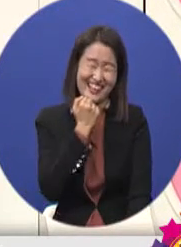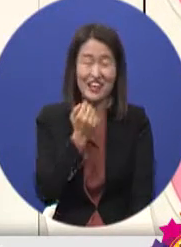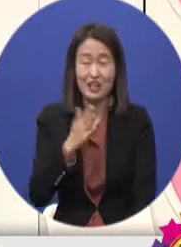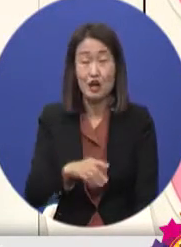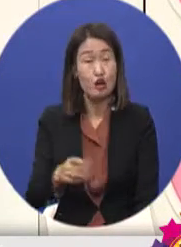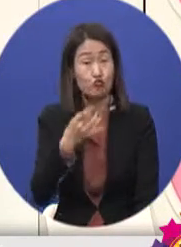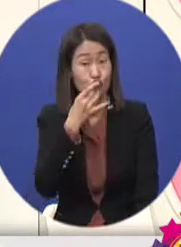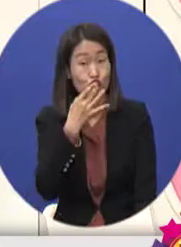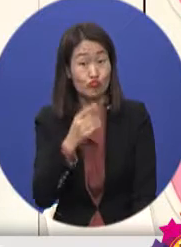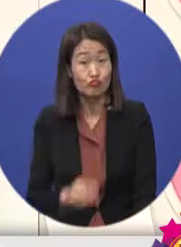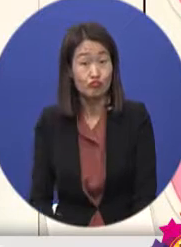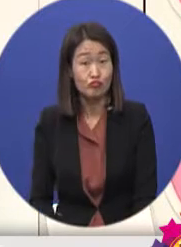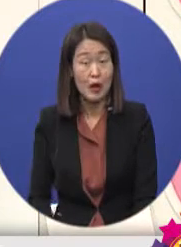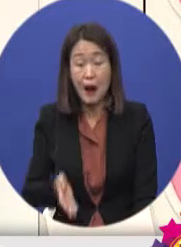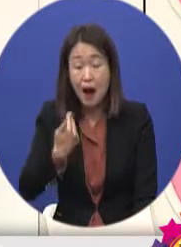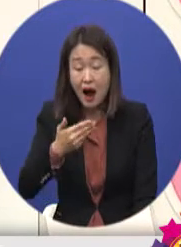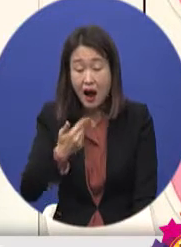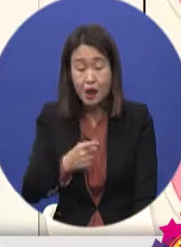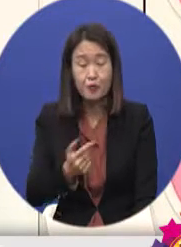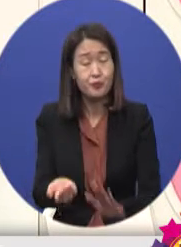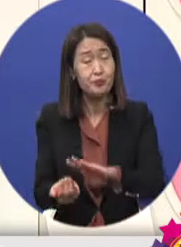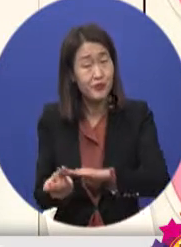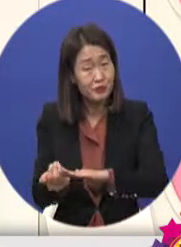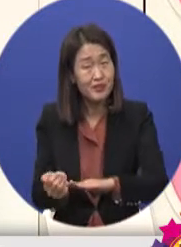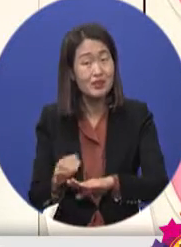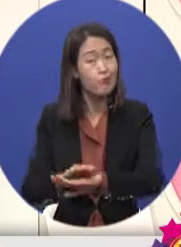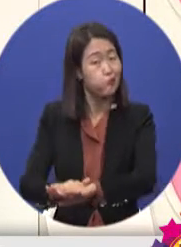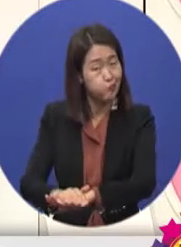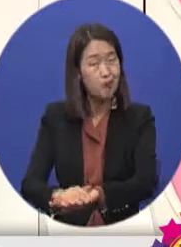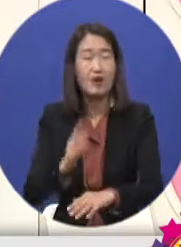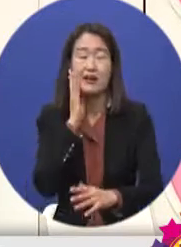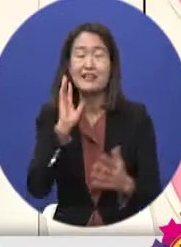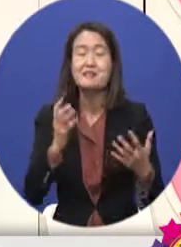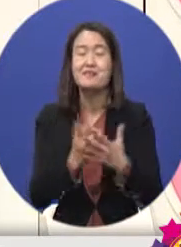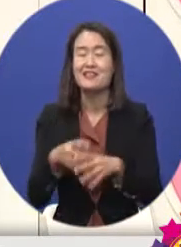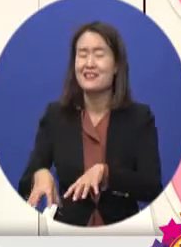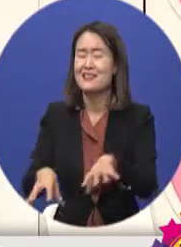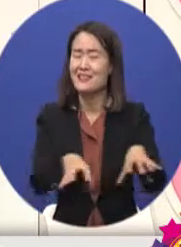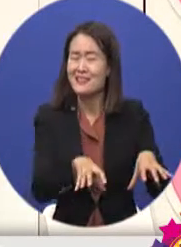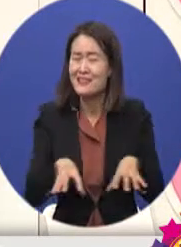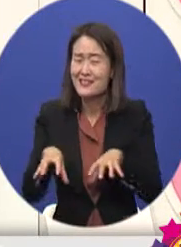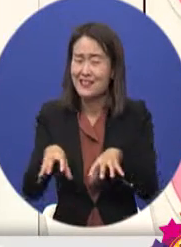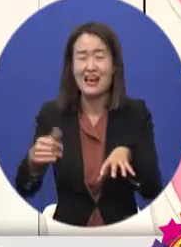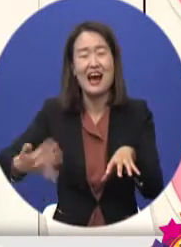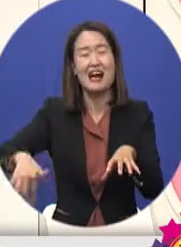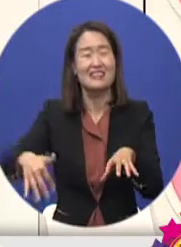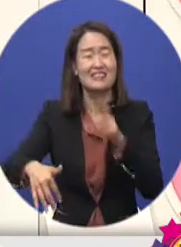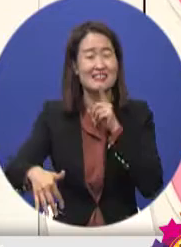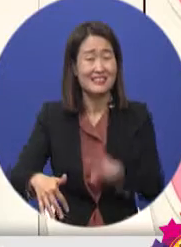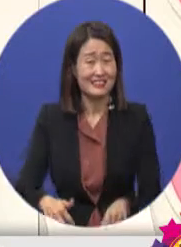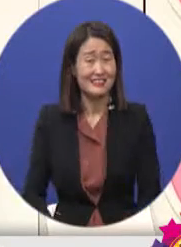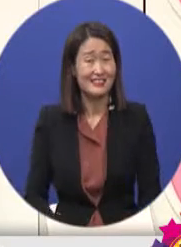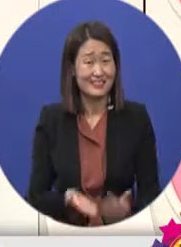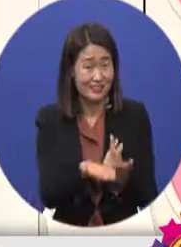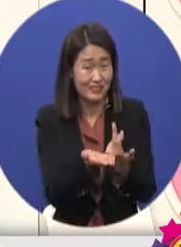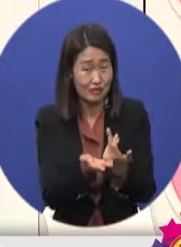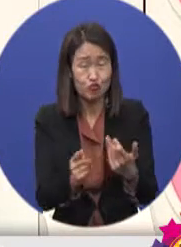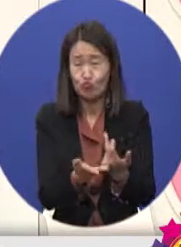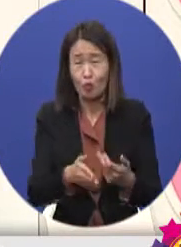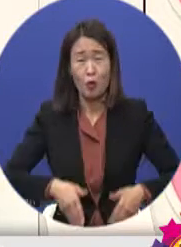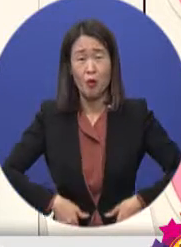쌀, 먹을 양식은 준비해놔야겠죠. 뭐. 양식하고 김치하고 그죠? 예, 김장은 아직 제주도는 안 했어요 아직.